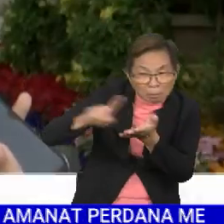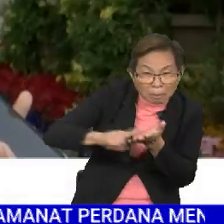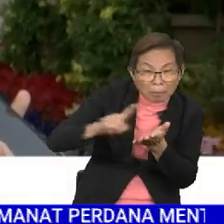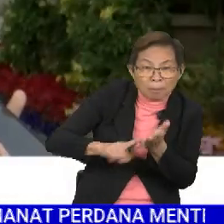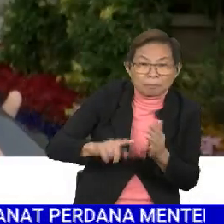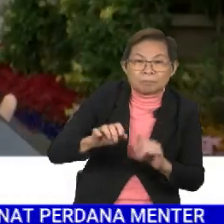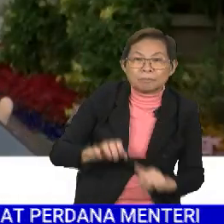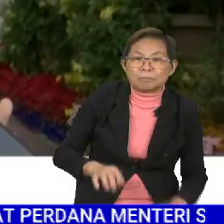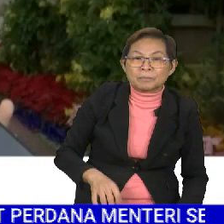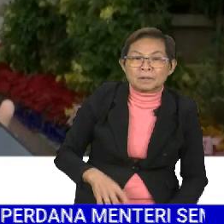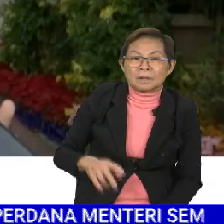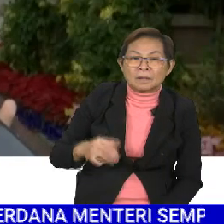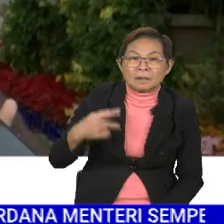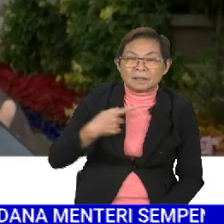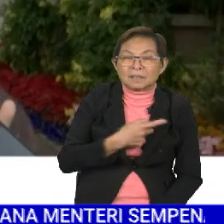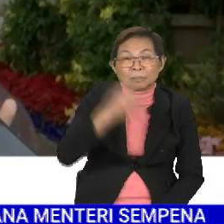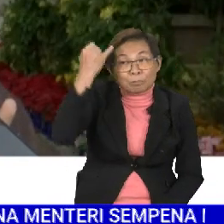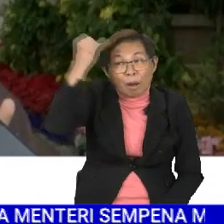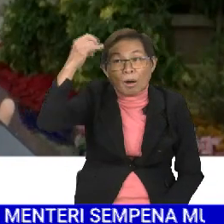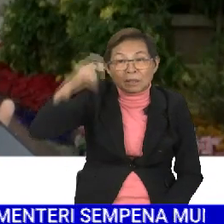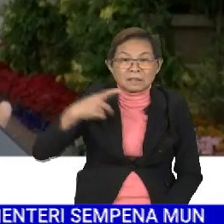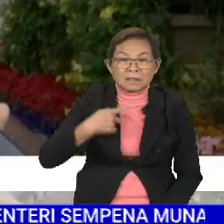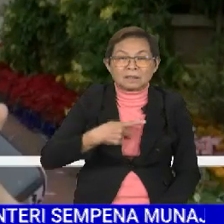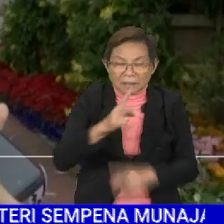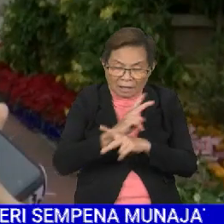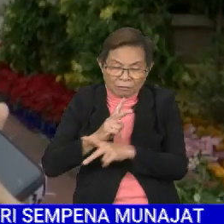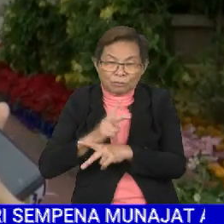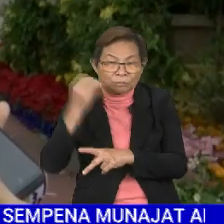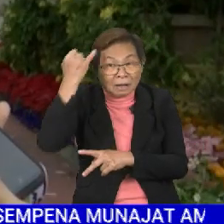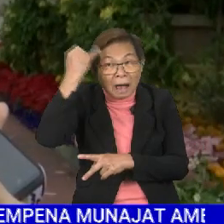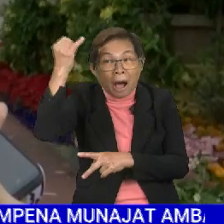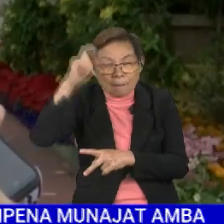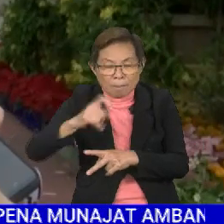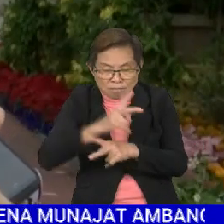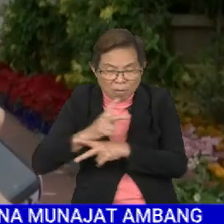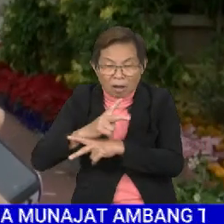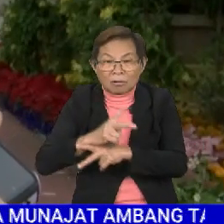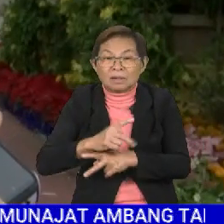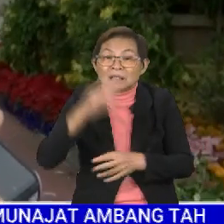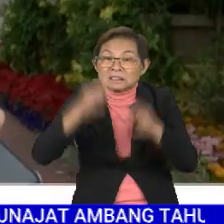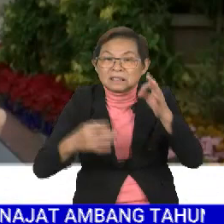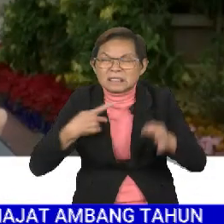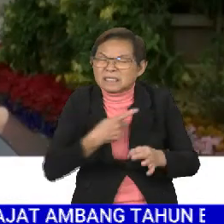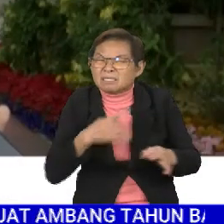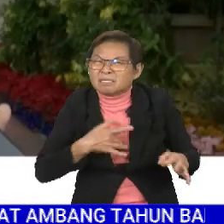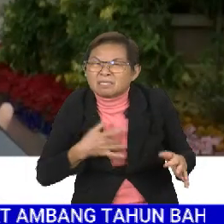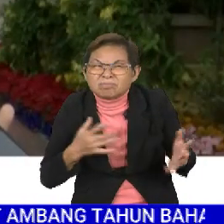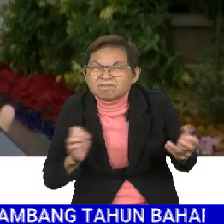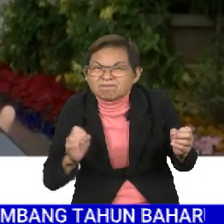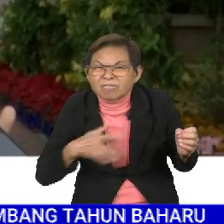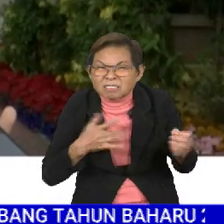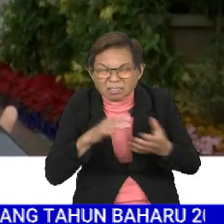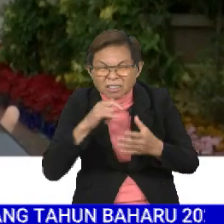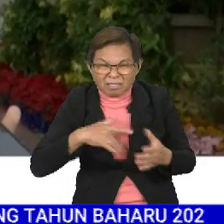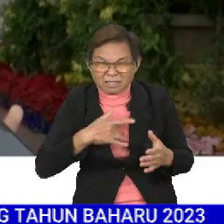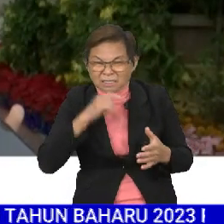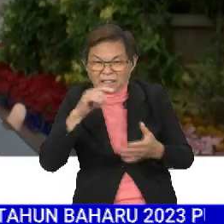dapati D kita kena mengambil langkah-langkah c atau berjaga-jaga supaya sekiranya kita tidak merasa keadaan